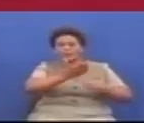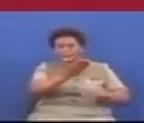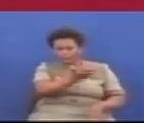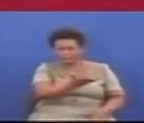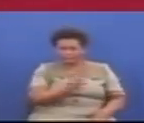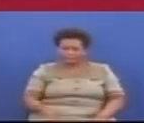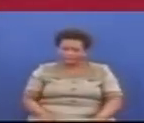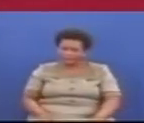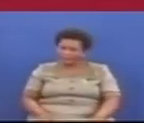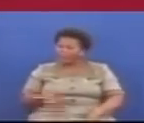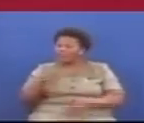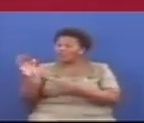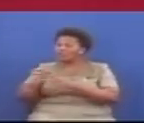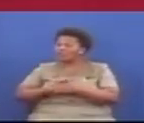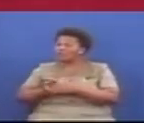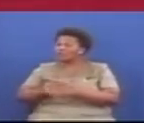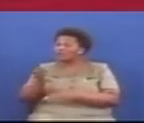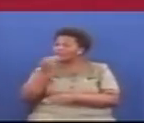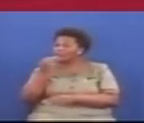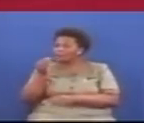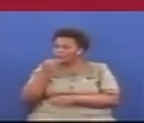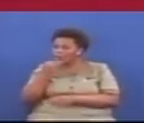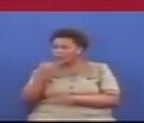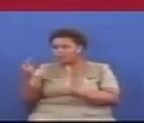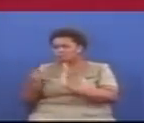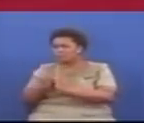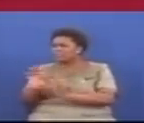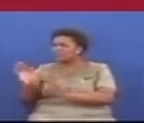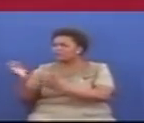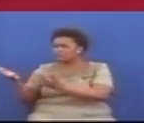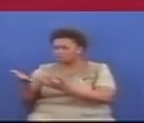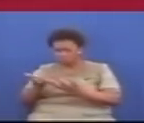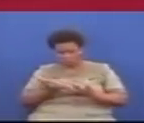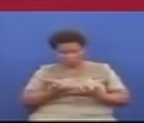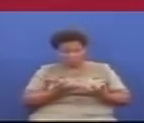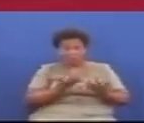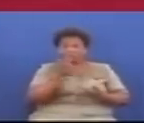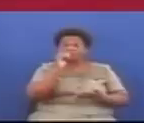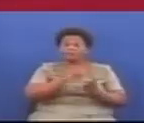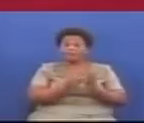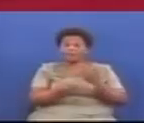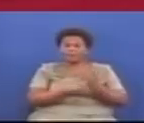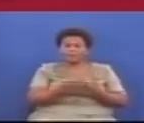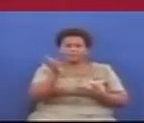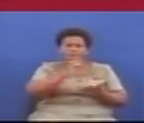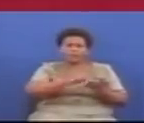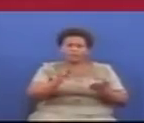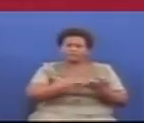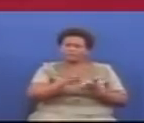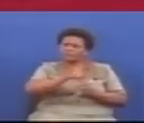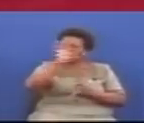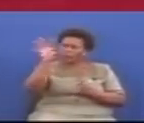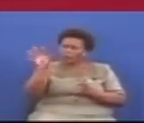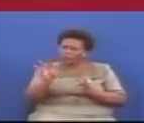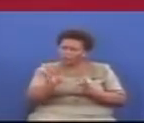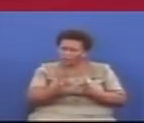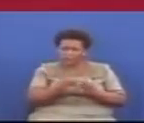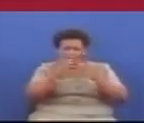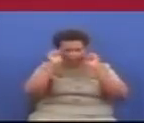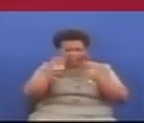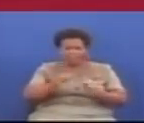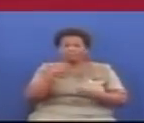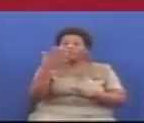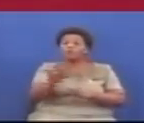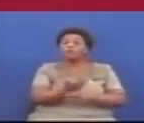nilipokee tulifanyia kazi, kwa sababu utaratibu ni kwamba wanafunzi wote ambao wapo maeneo yote nchi nzima wanaosoma ni lazima wapewe chakula,